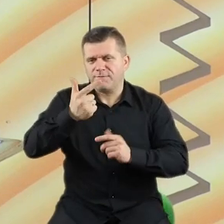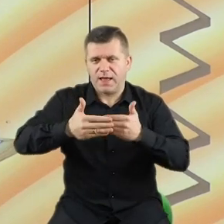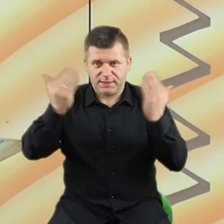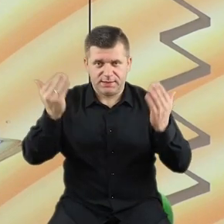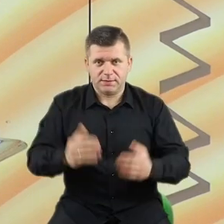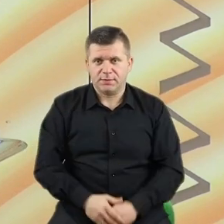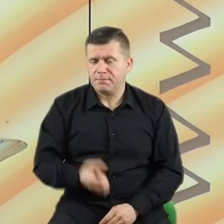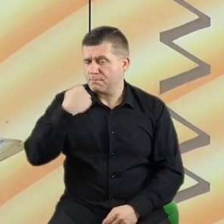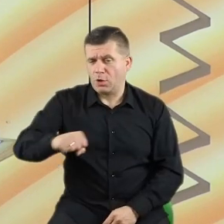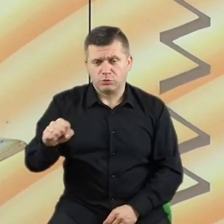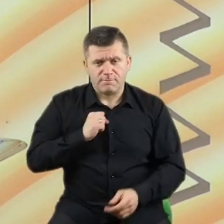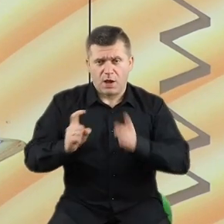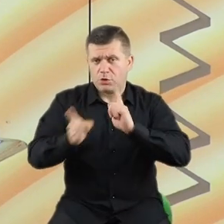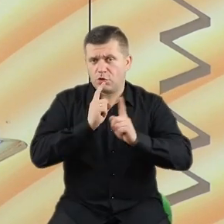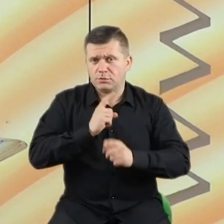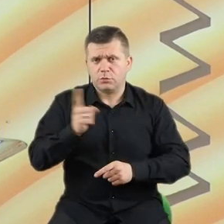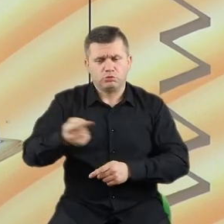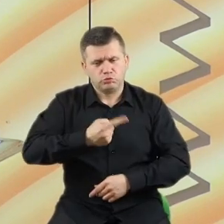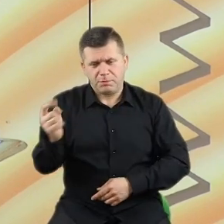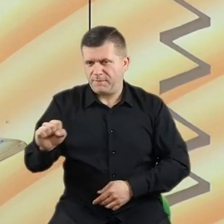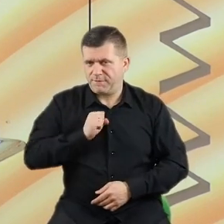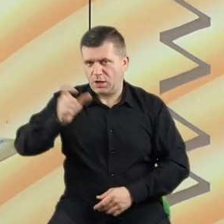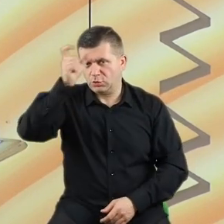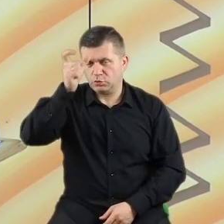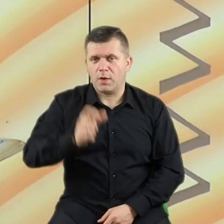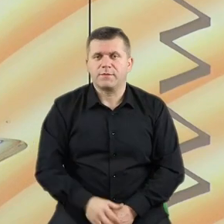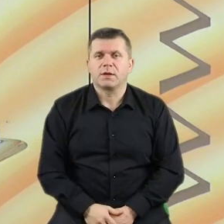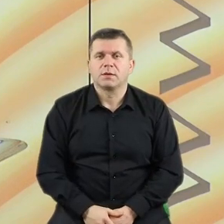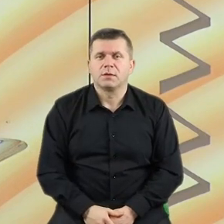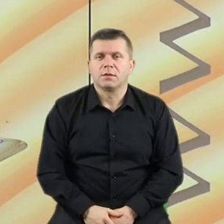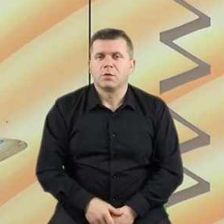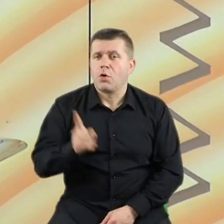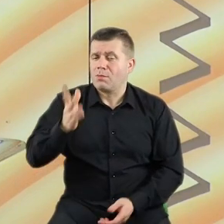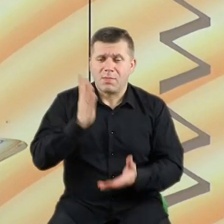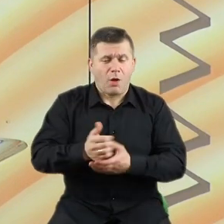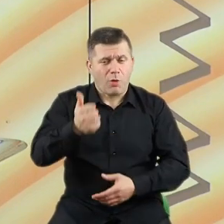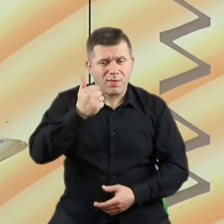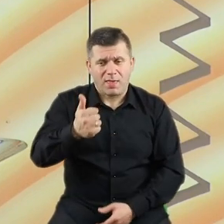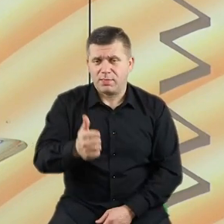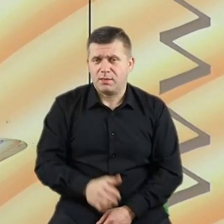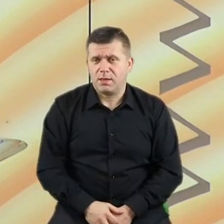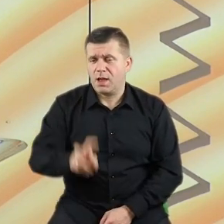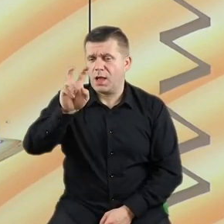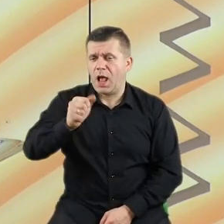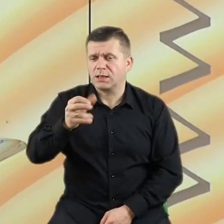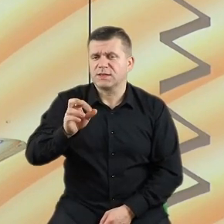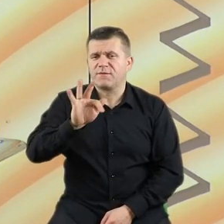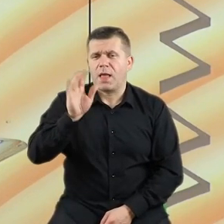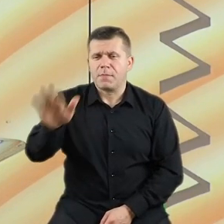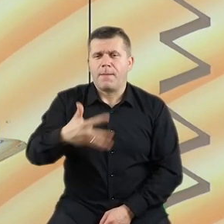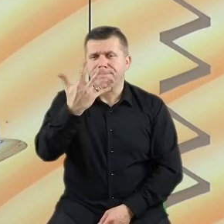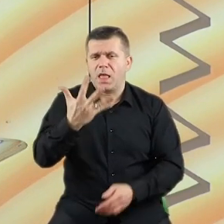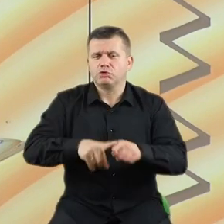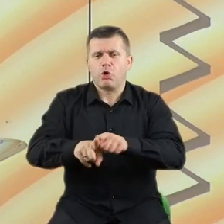była bardzo fajna rozmowa, bo to jest super, super fajny człowiek. I faktycznie on jako jedyny, Hans Frank miał 5